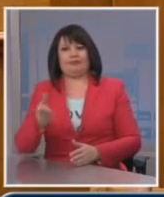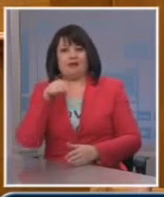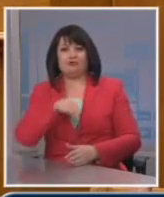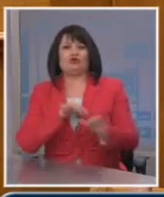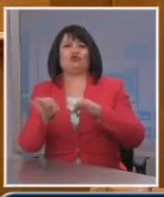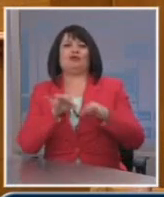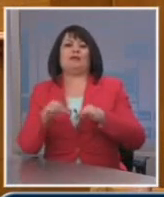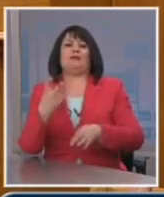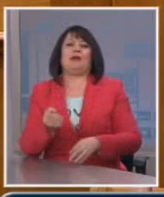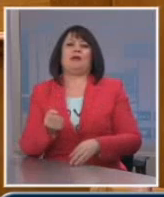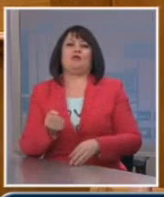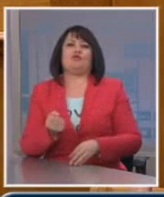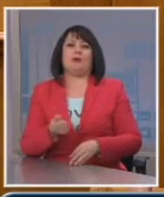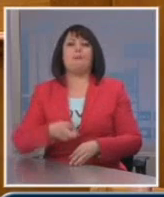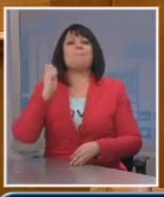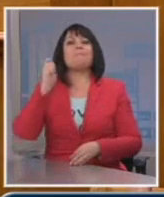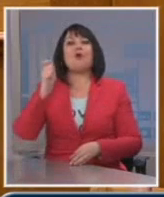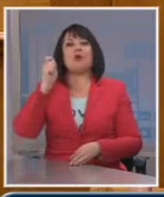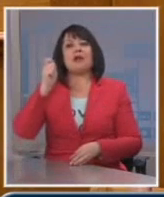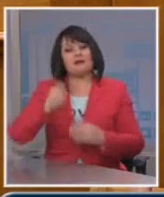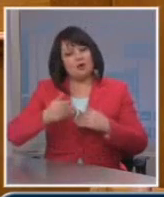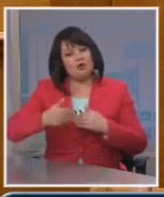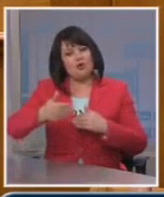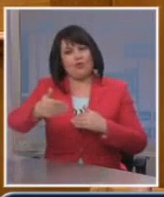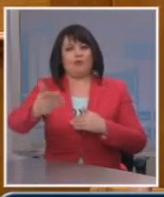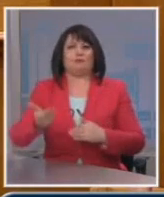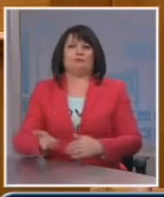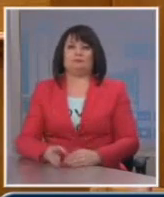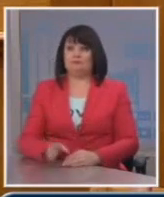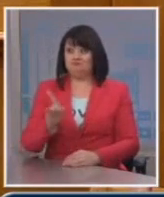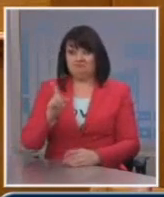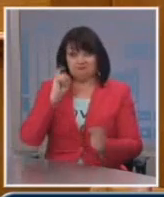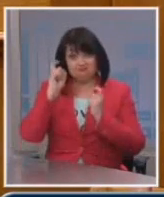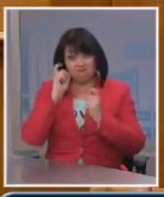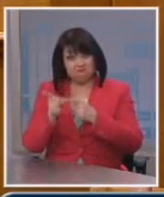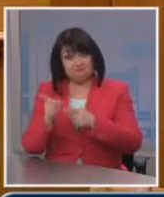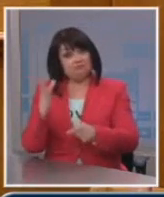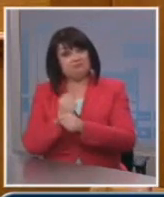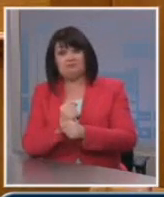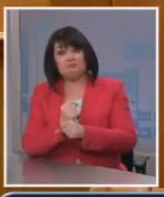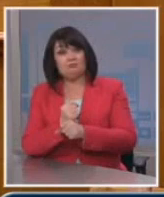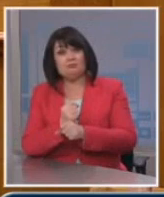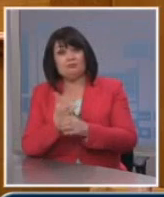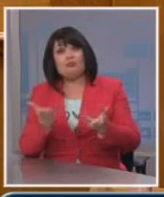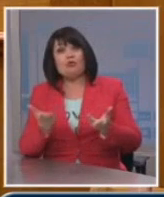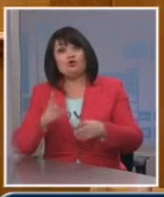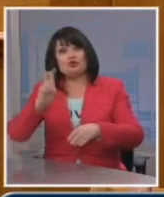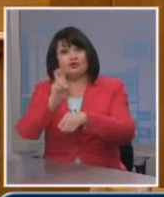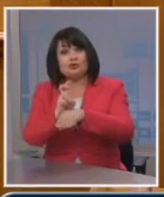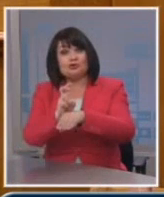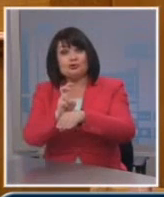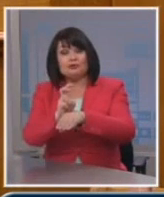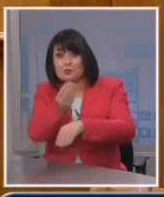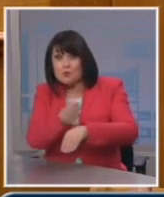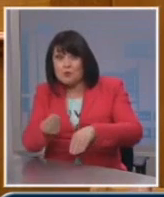και αυτός είναι ο δικός μας πολιτικός ορίζοντας. Αναρωτηθήκατε άραγε πώς καταφέραμε και πιάσαμε το πλεόνασμα 1% πάνω από το